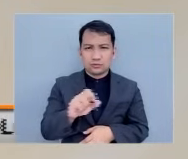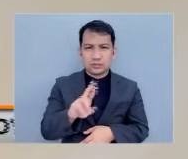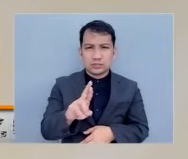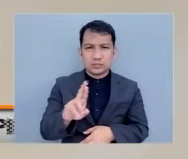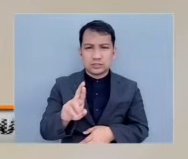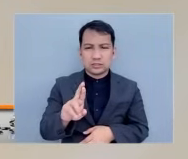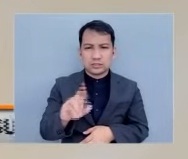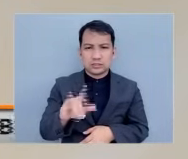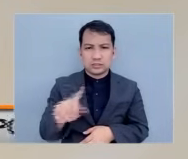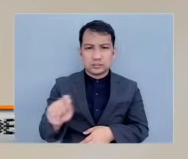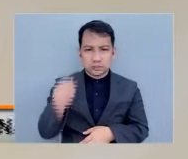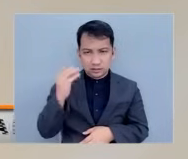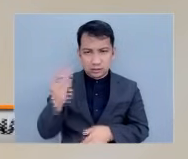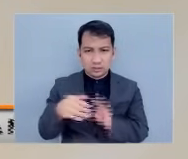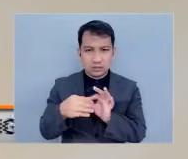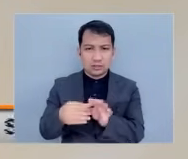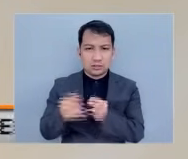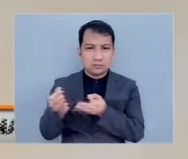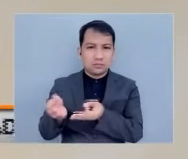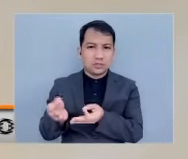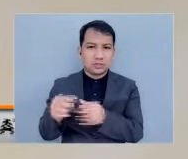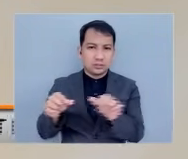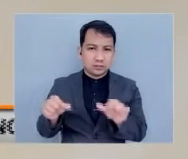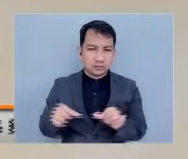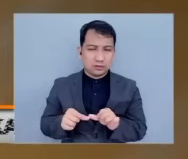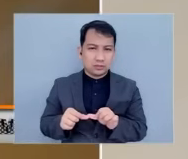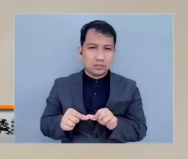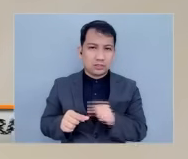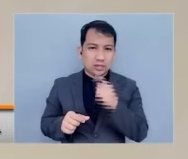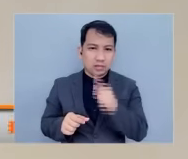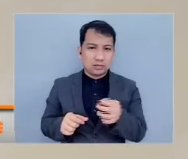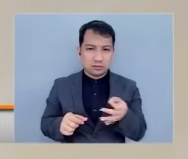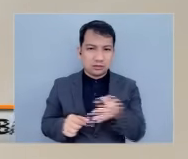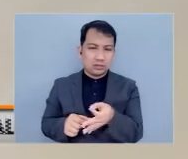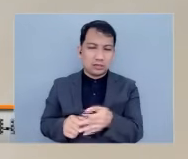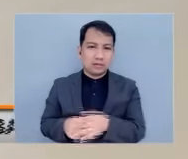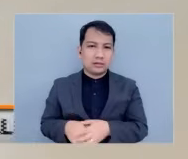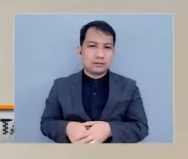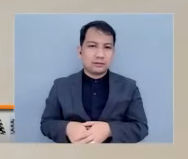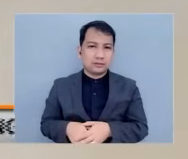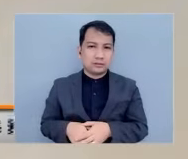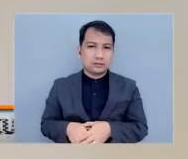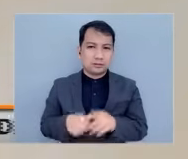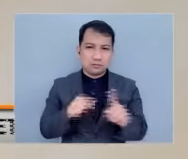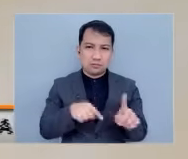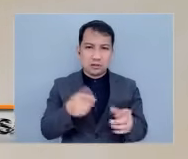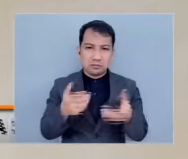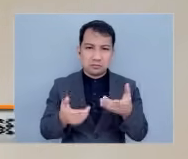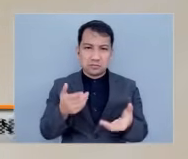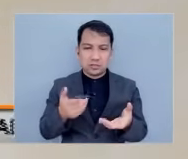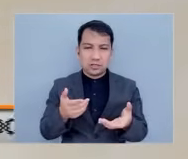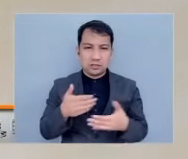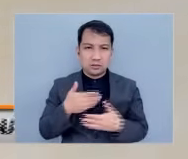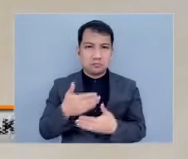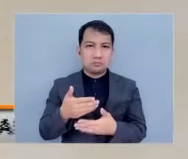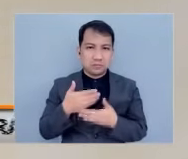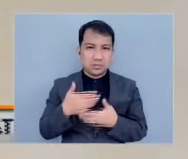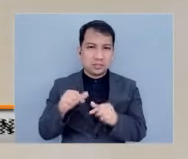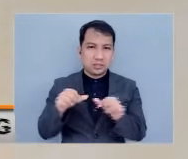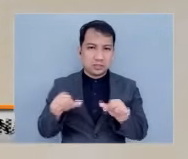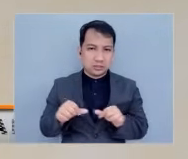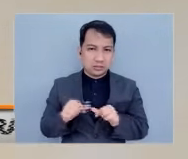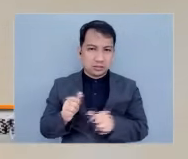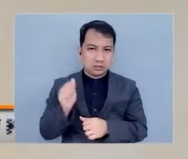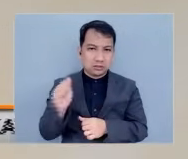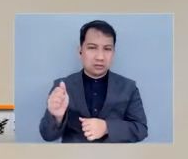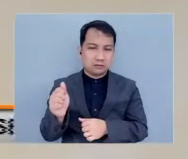naging feeding area rin ng mga isda. Isa rin factor, baka feeding area din nila yan dyan banda, no?